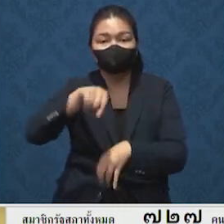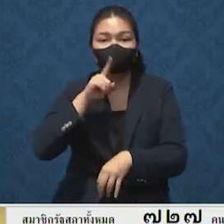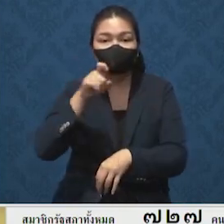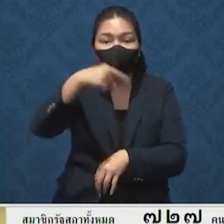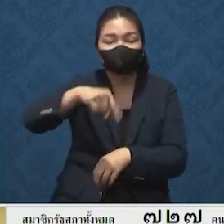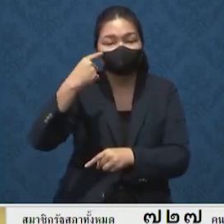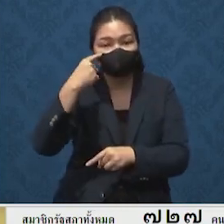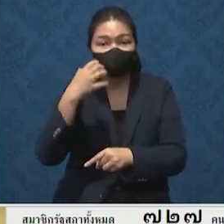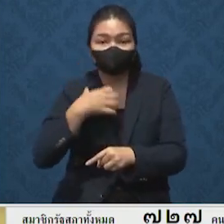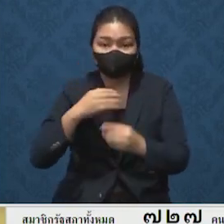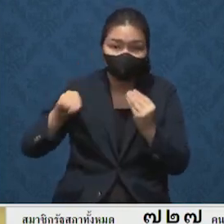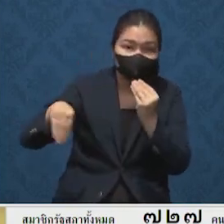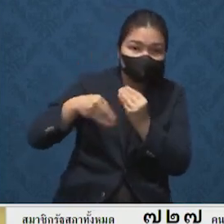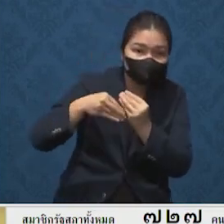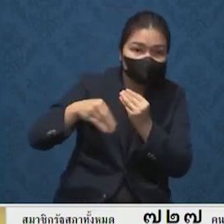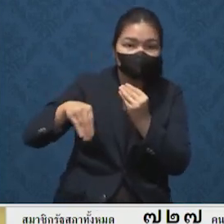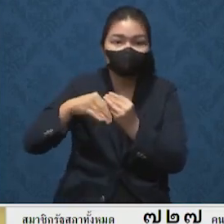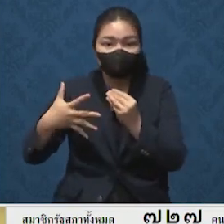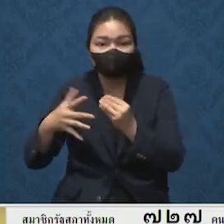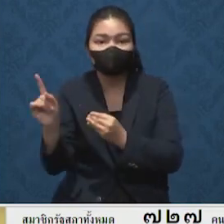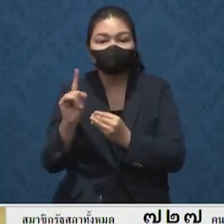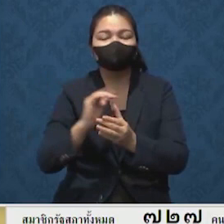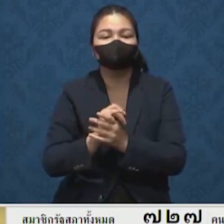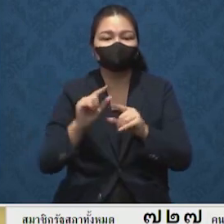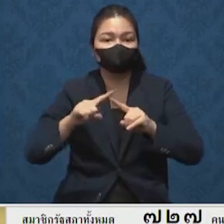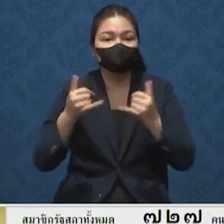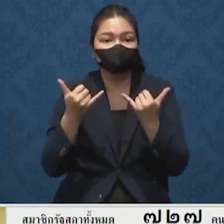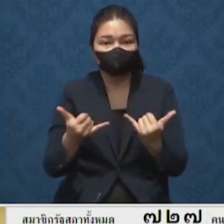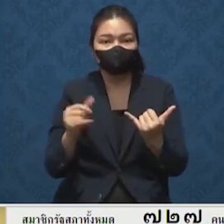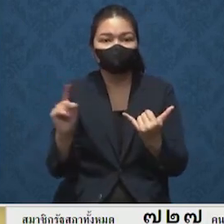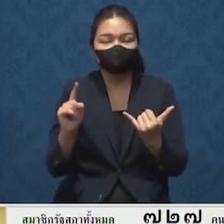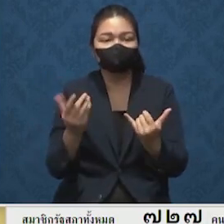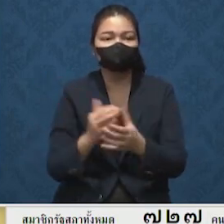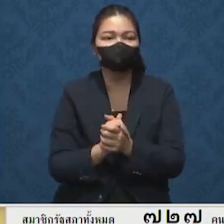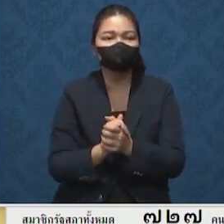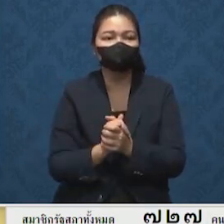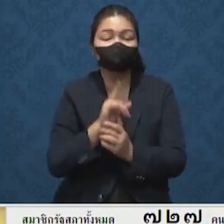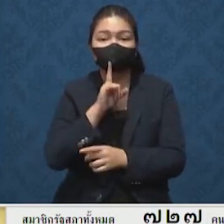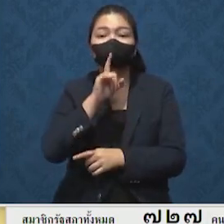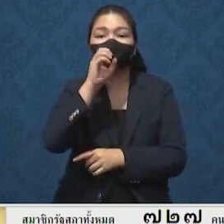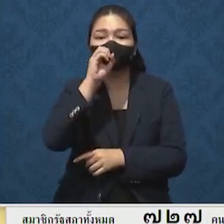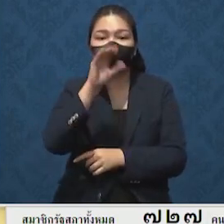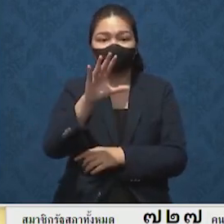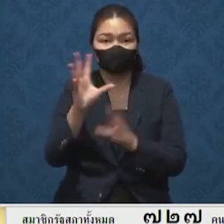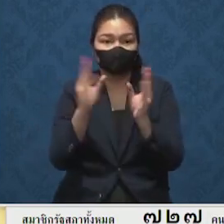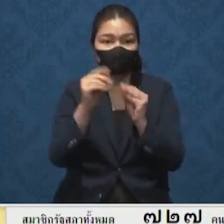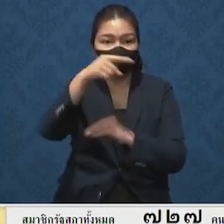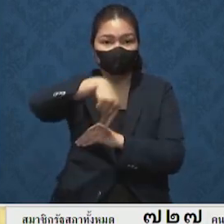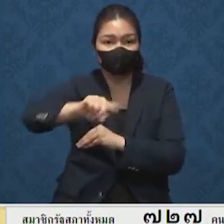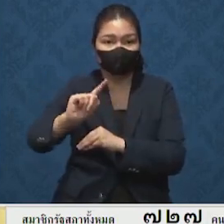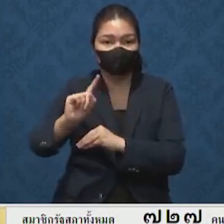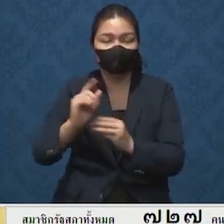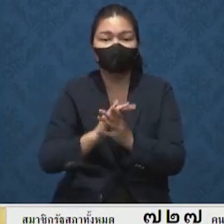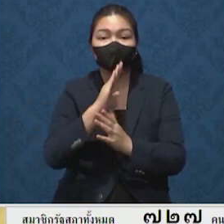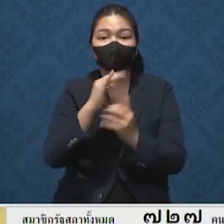จะให้เพิ่มหรือไม่โดยที่ขณะนี้ผมขออนุญาตที่ประชุมว่าหาก